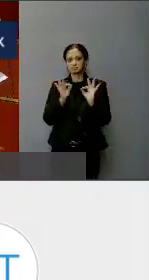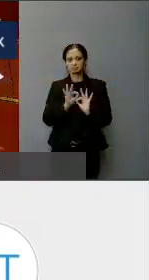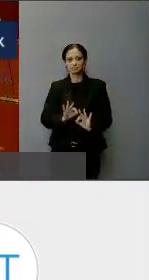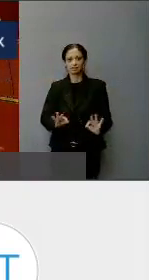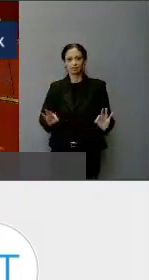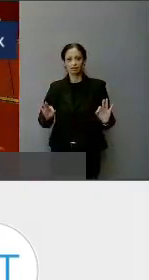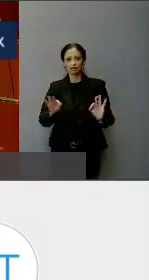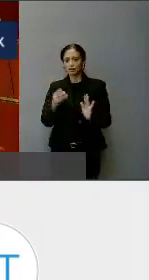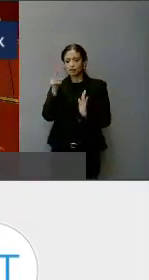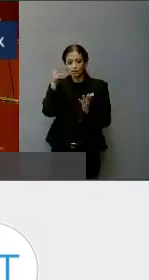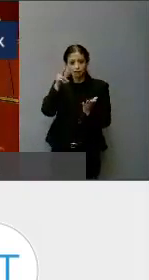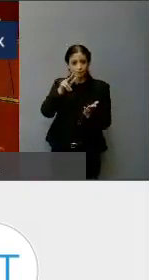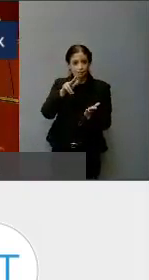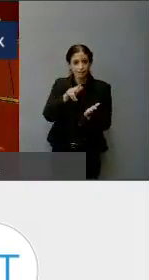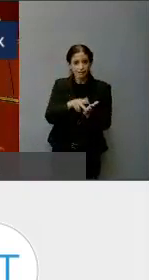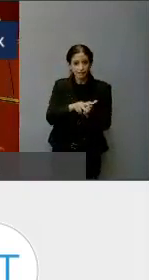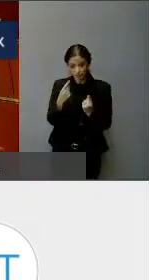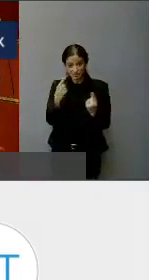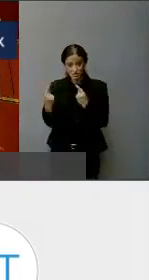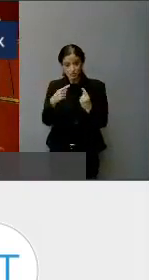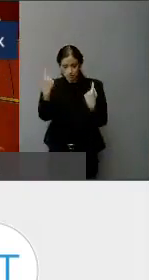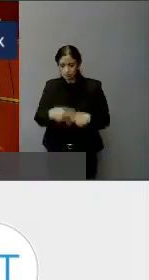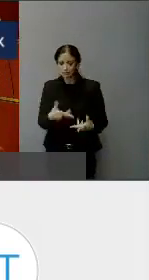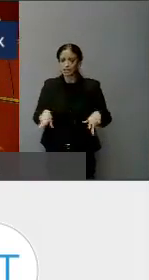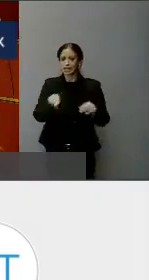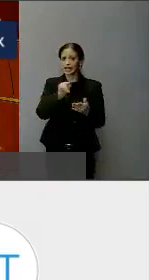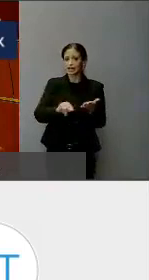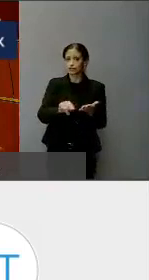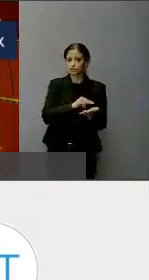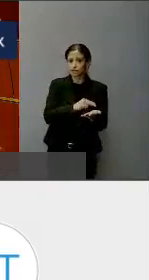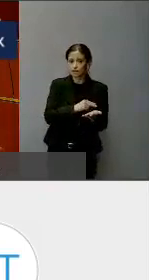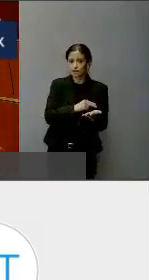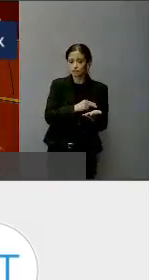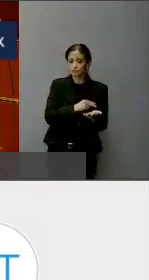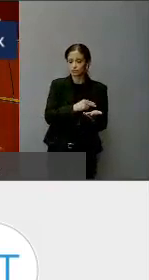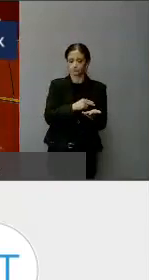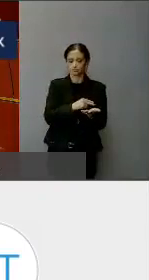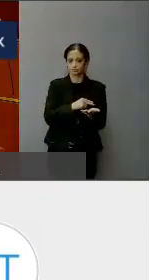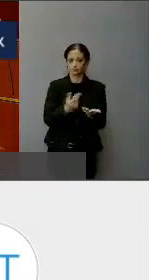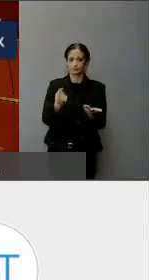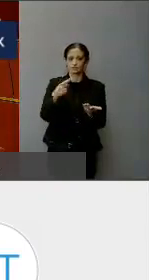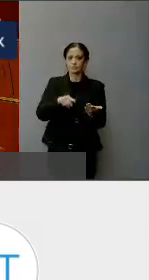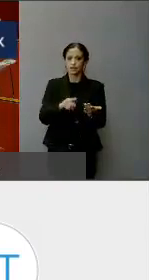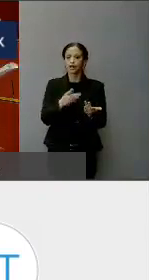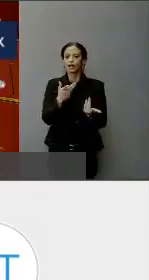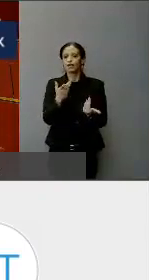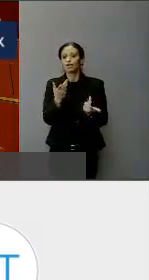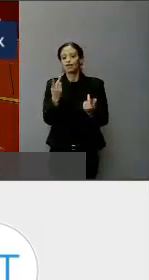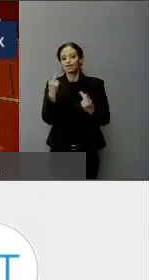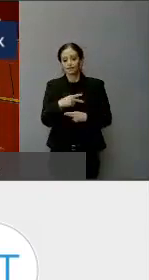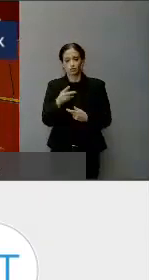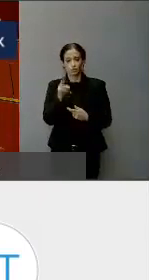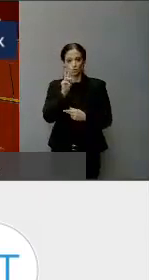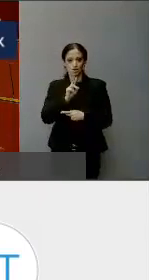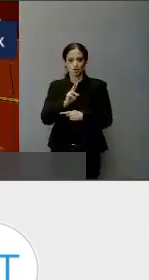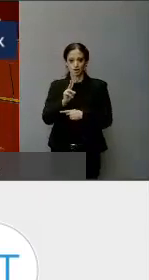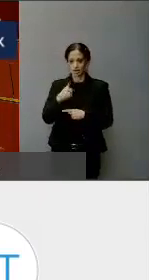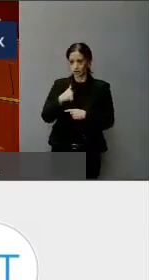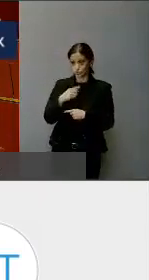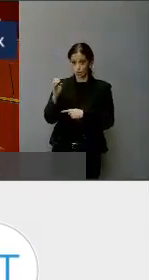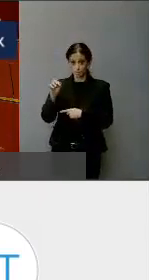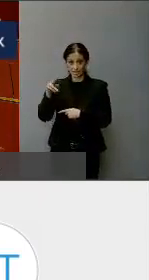oggetto di queste valutazioni la regione persino ripetere giovane diciamo che non è che non ci siamo gli e bernini a governare le regioni